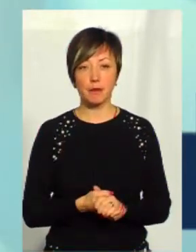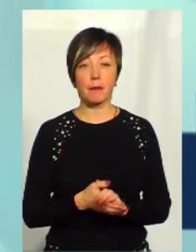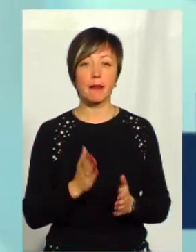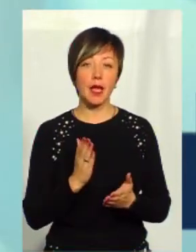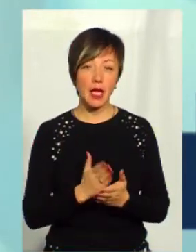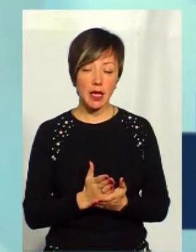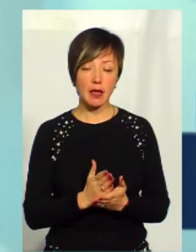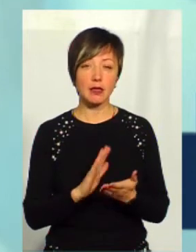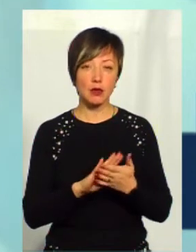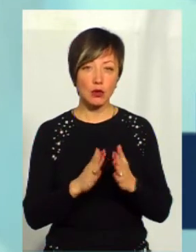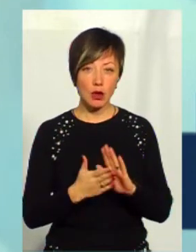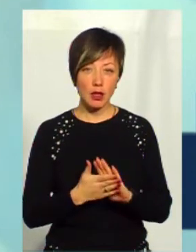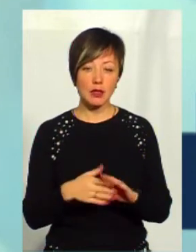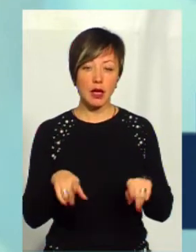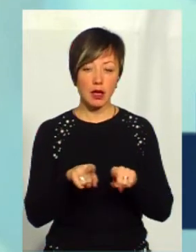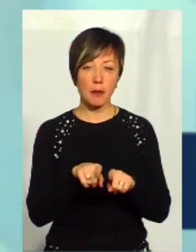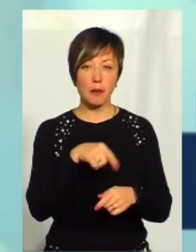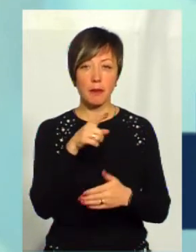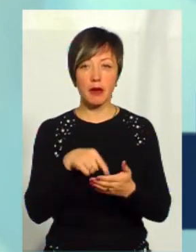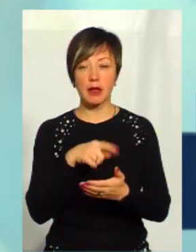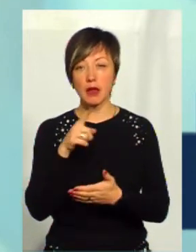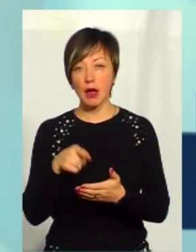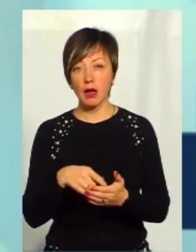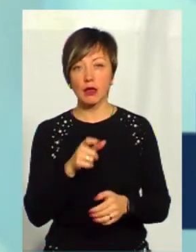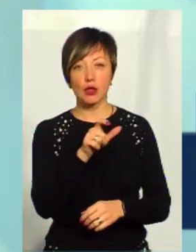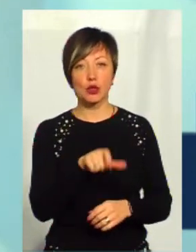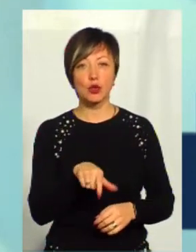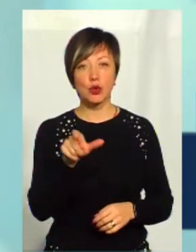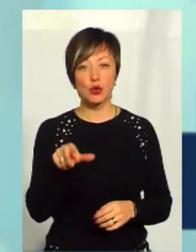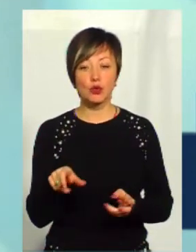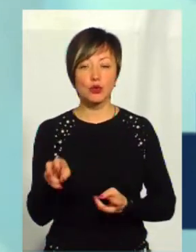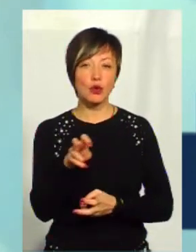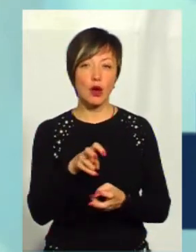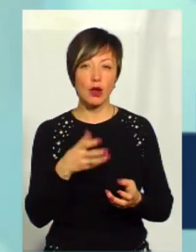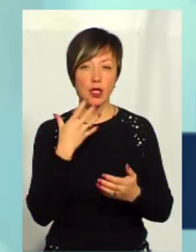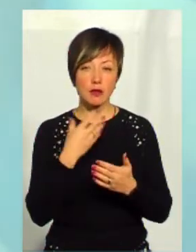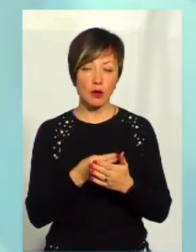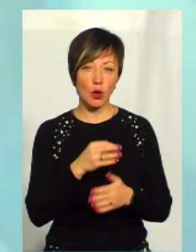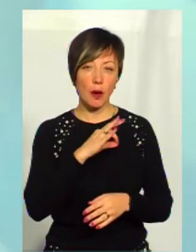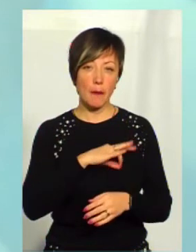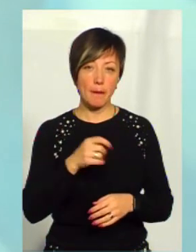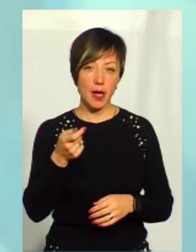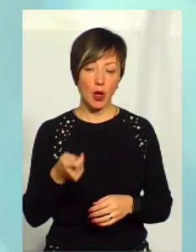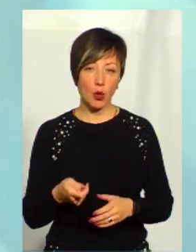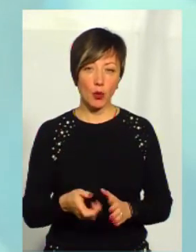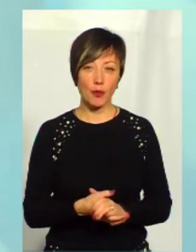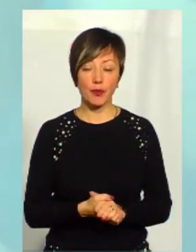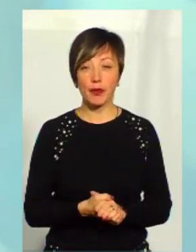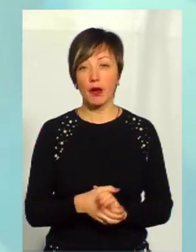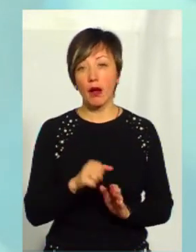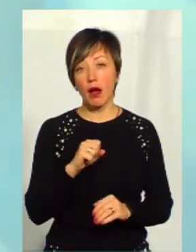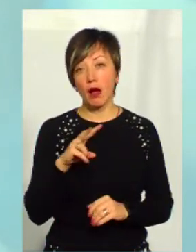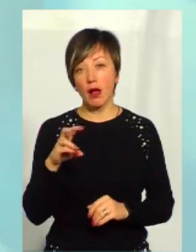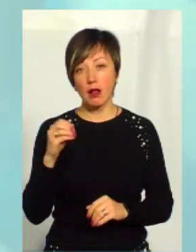спрацьовує. Є сьогодні такі питання, що люди шукають свою пільгу, От, але я